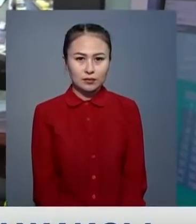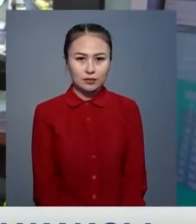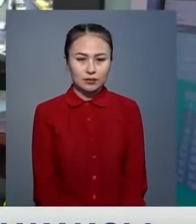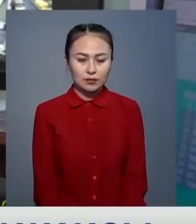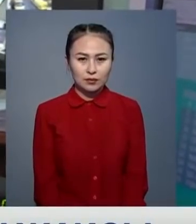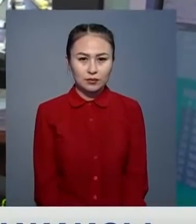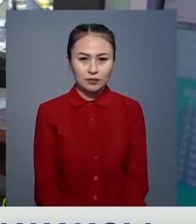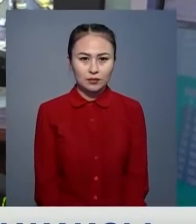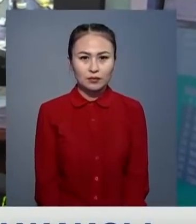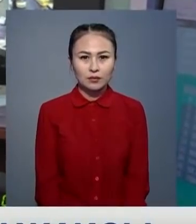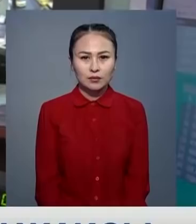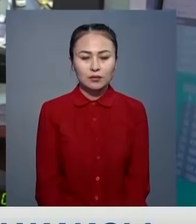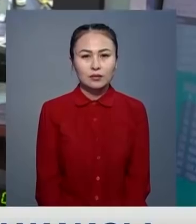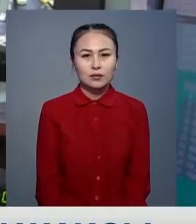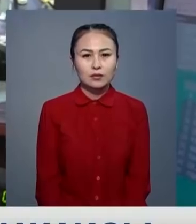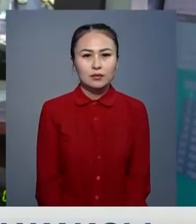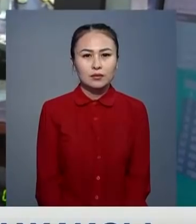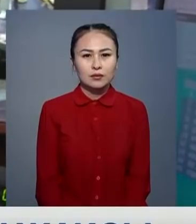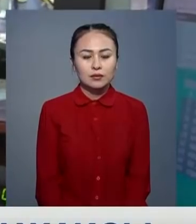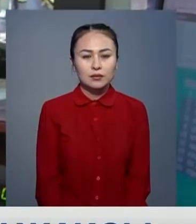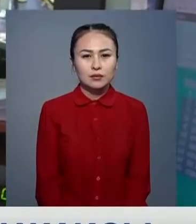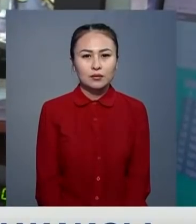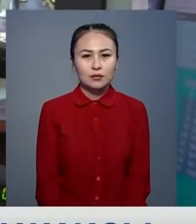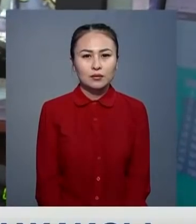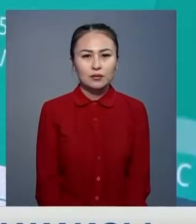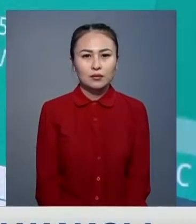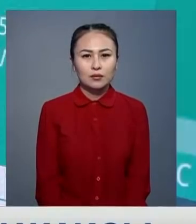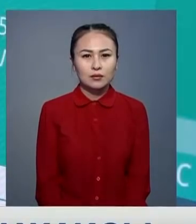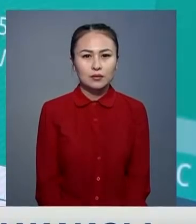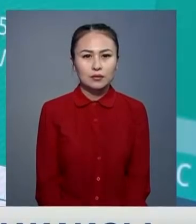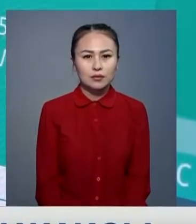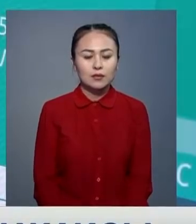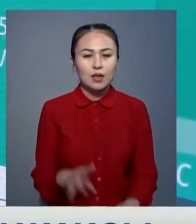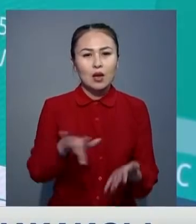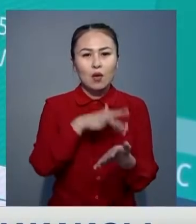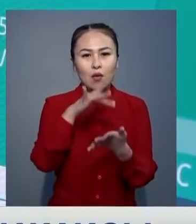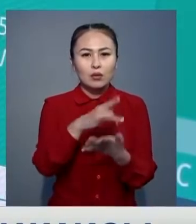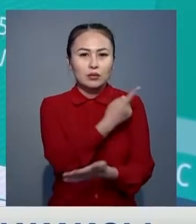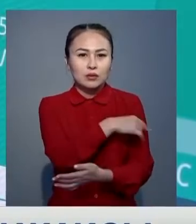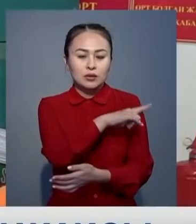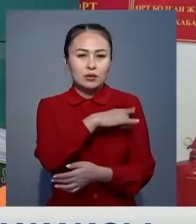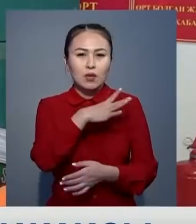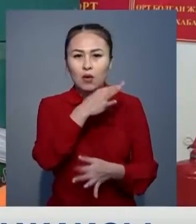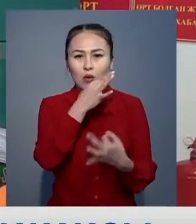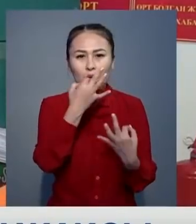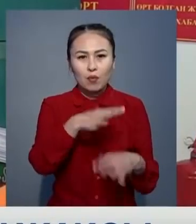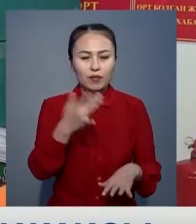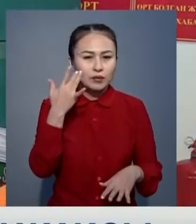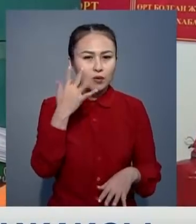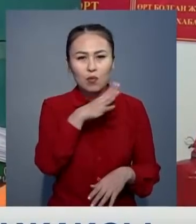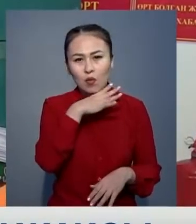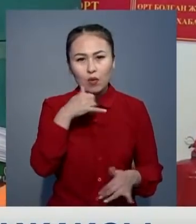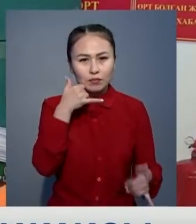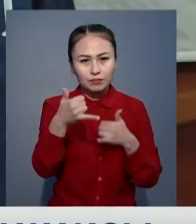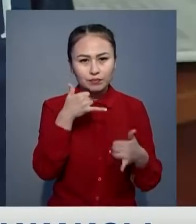4-я бригада, ответьте, центральной станции, 4-я бригада. Қалалық жедел жәрдем станциясы тәуліктің қай мезгілі болмасын қарбаласқа толы. Себебі